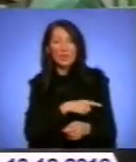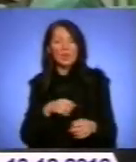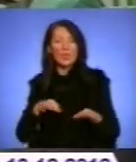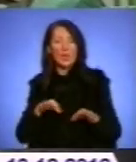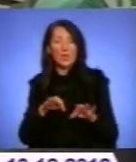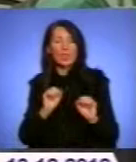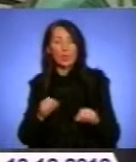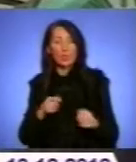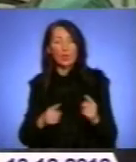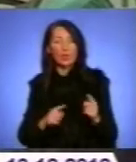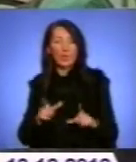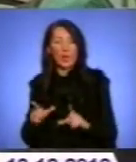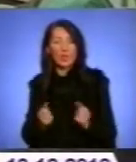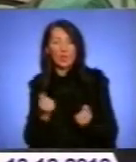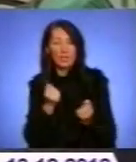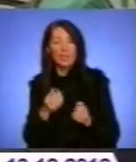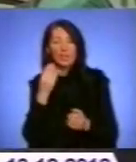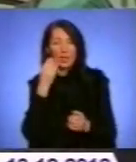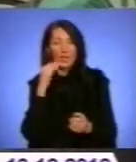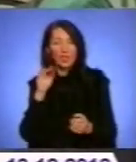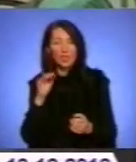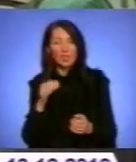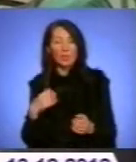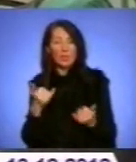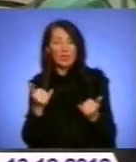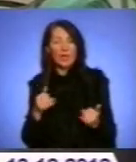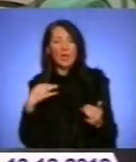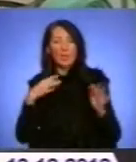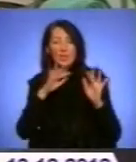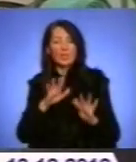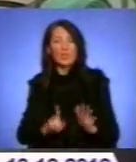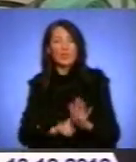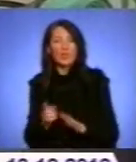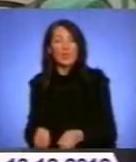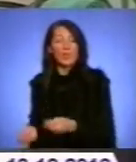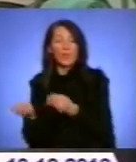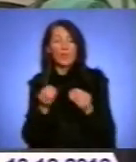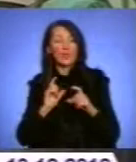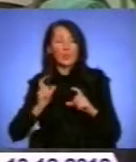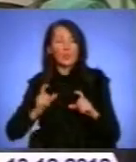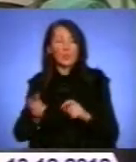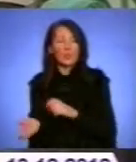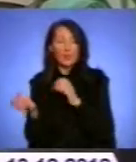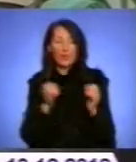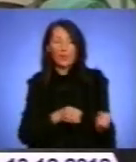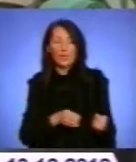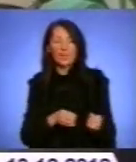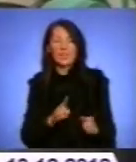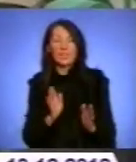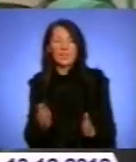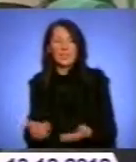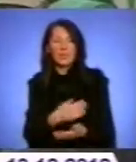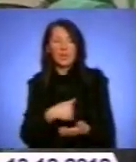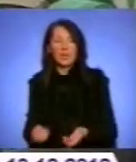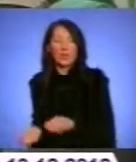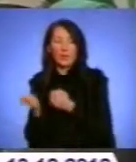виходимо практично, що вже почали навіть сніг вивозити, не тільки його збирати, а вивозити. Зараз ви бачите, що вивозиться сніг